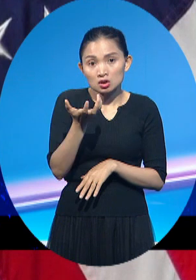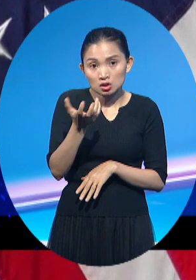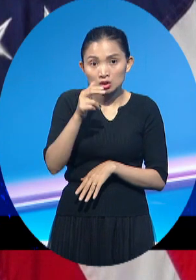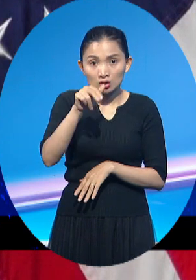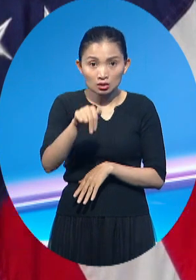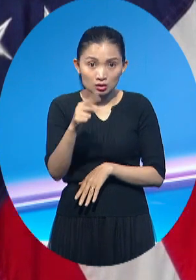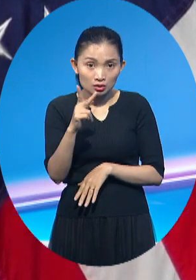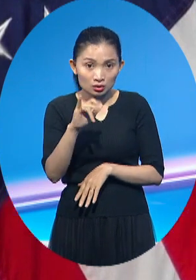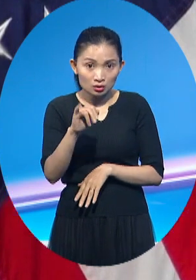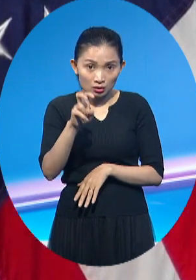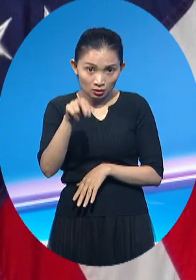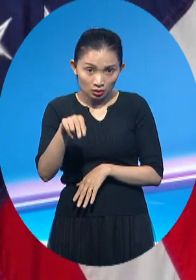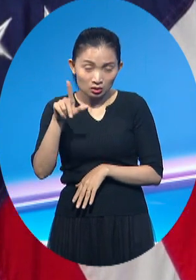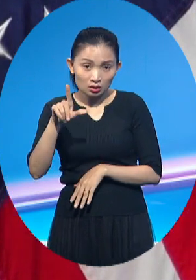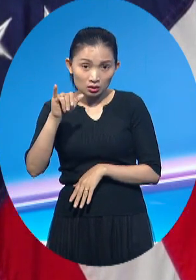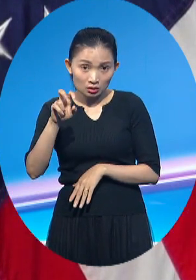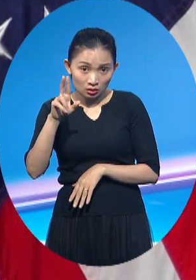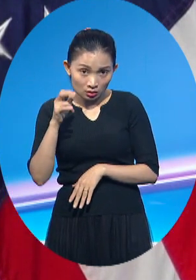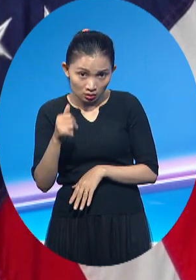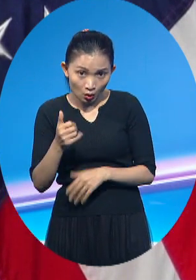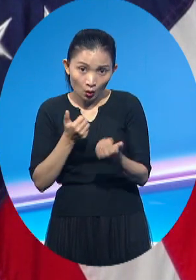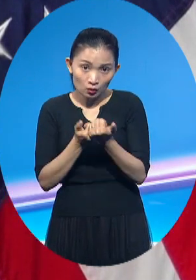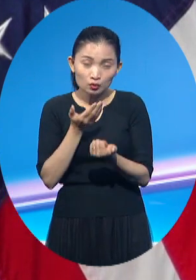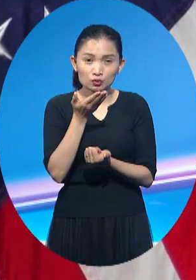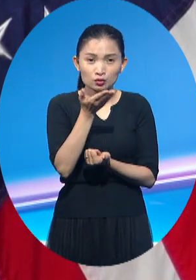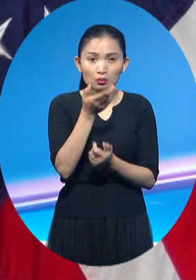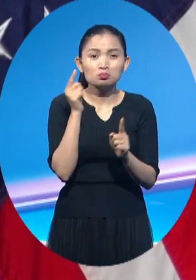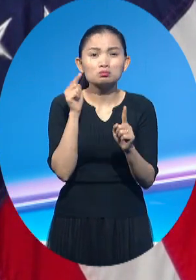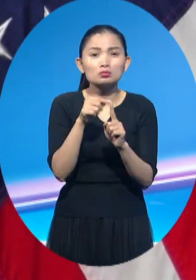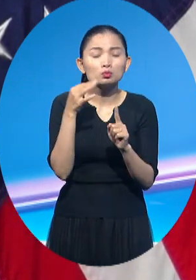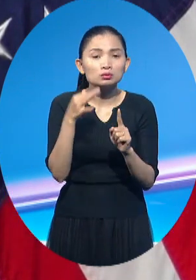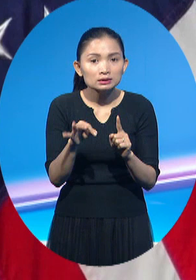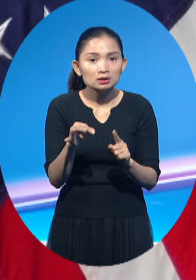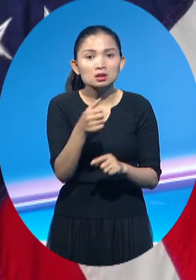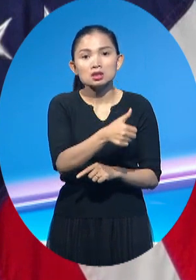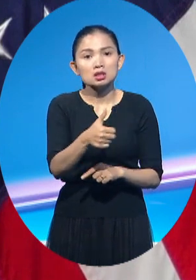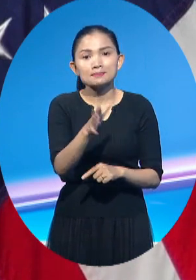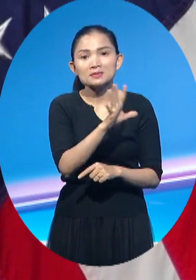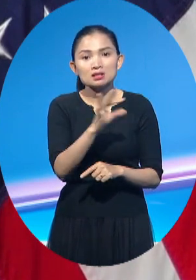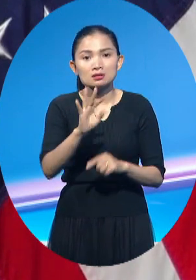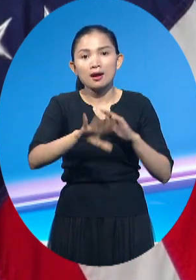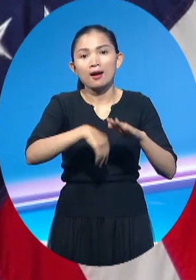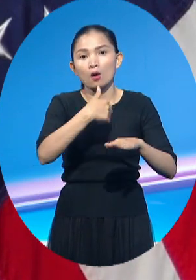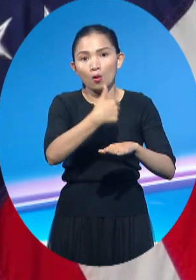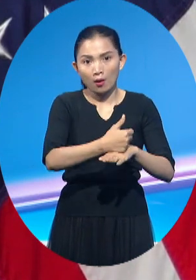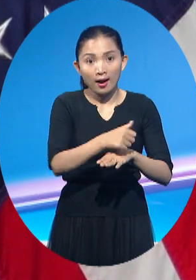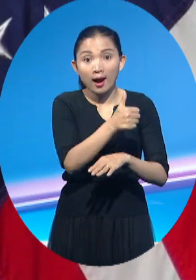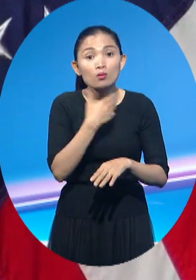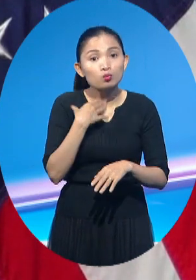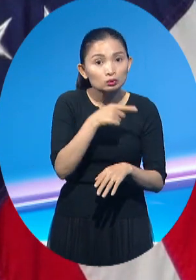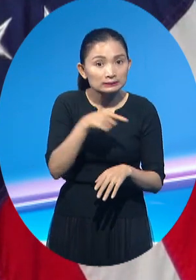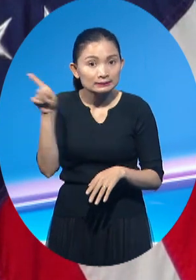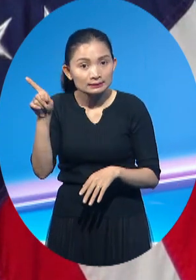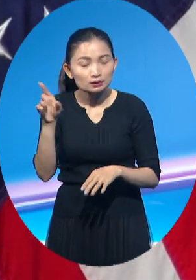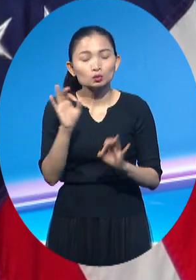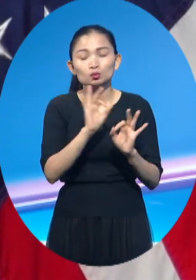nỗ lực nhằm đảm bảo lối đi an toàn cho những người dân ở Gaza và những công dân muốn rời đi. Chúng tôi sẽ không ủng hộ bất kỳ hành động nào cưỡng